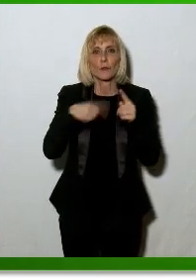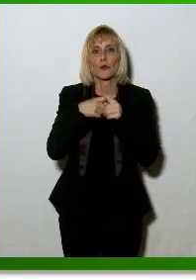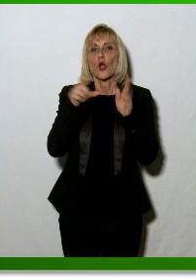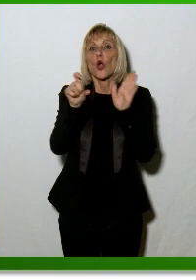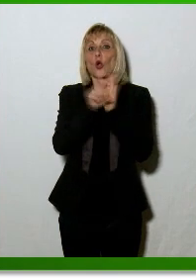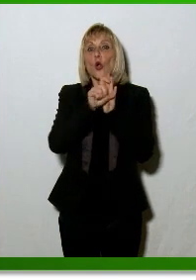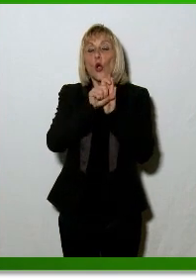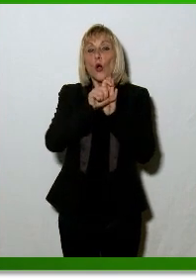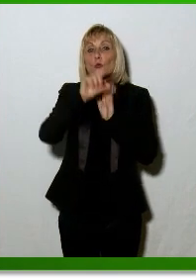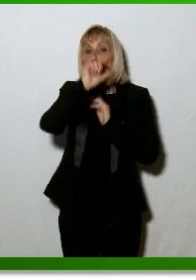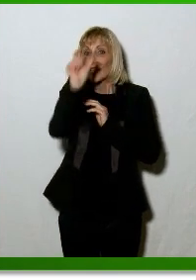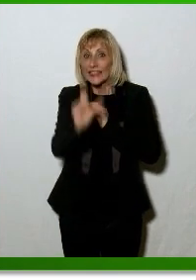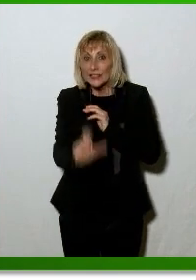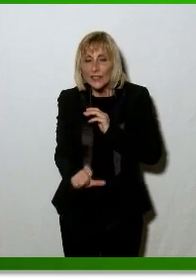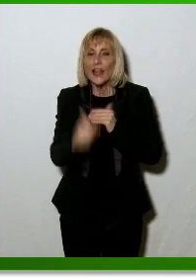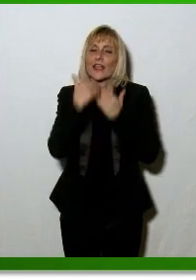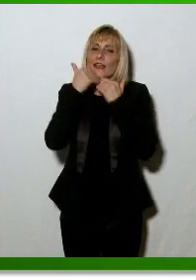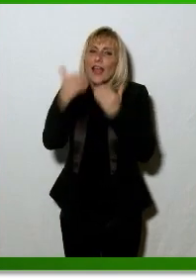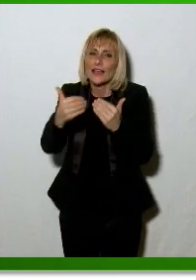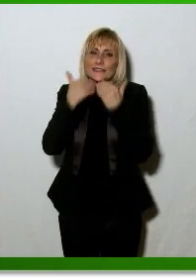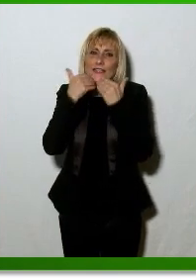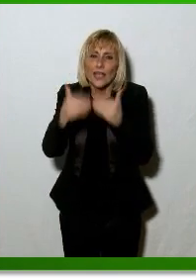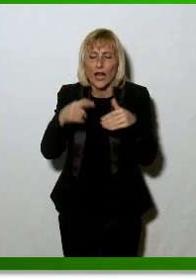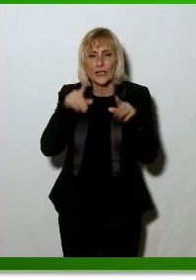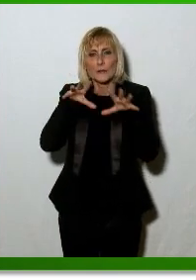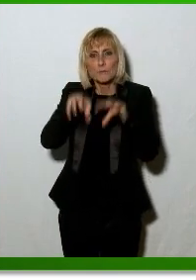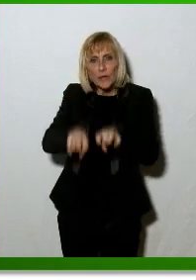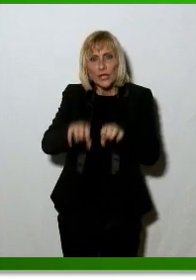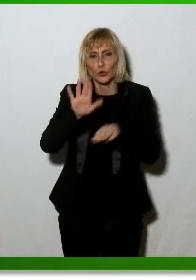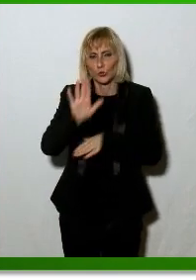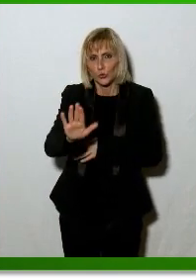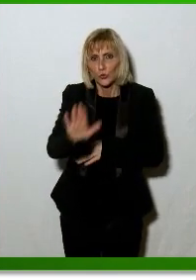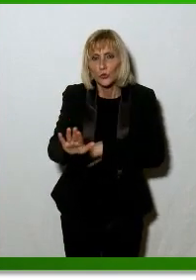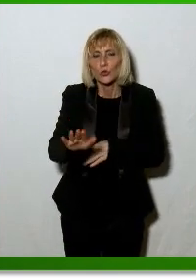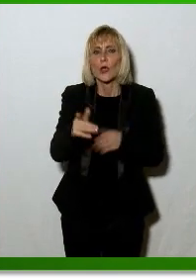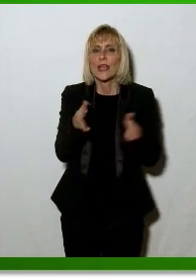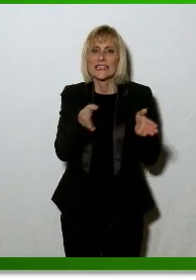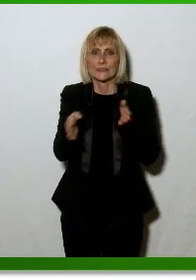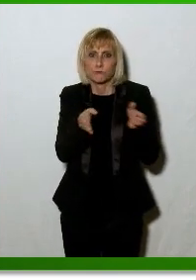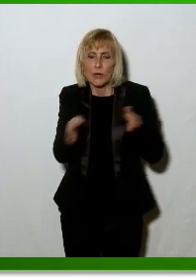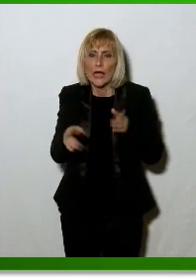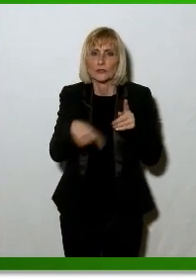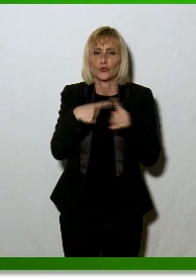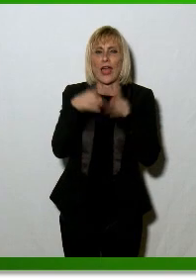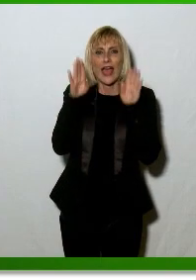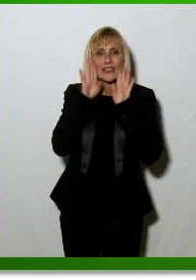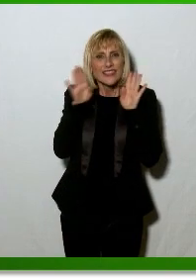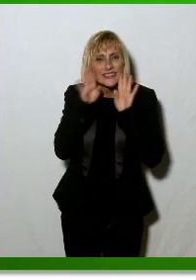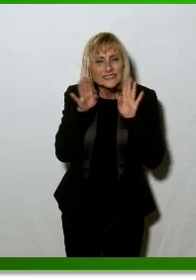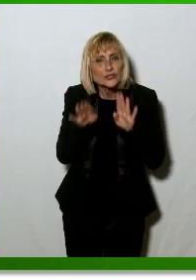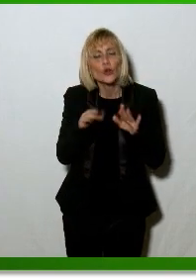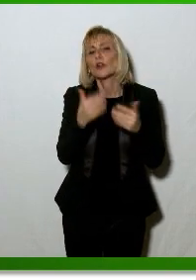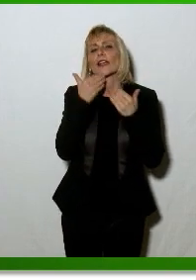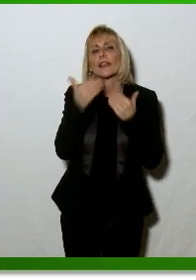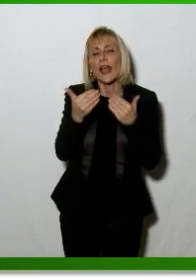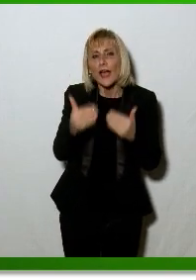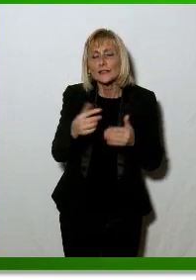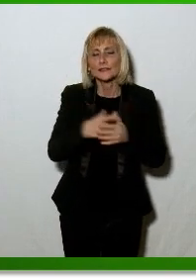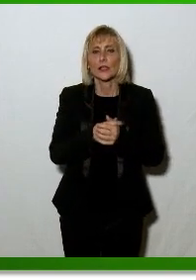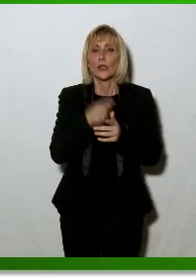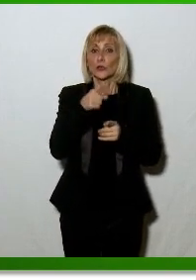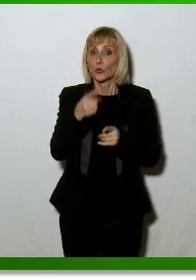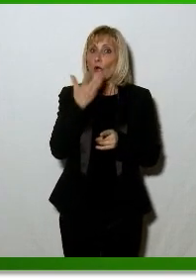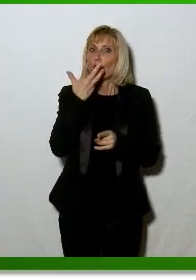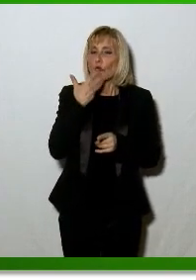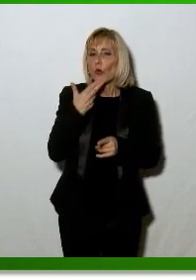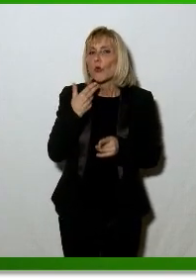questi tuoi anni di grande impegno Grazie per lo spazio e per l'attenzione che hai saputo e